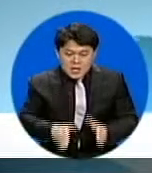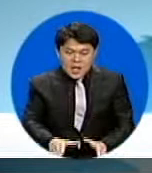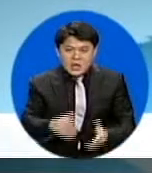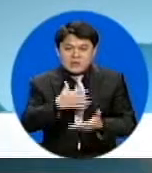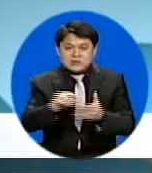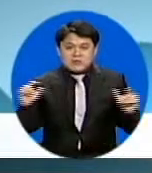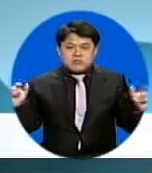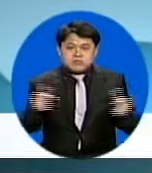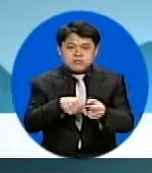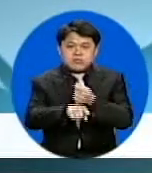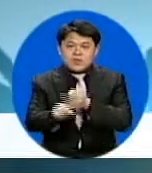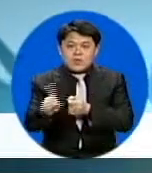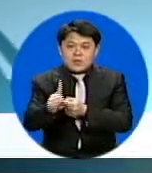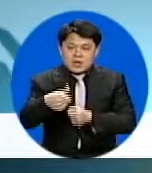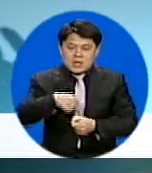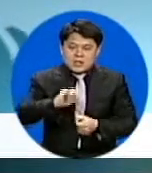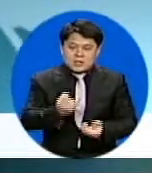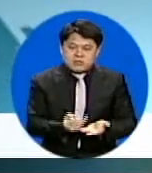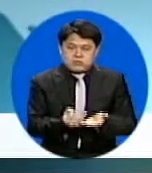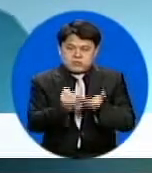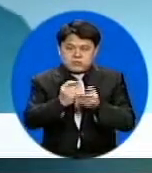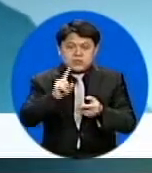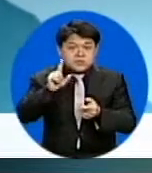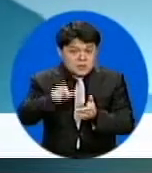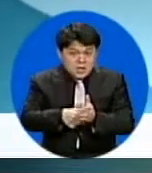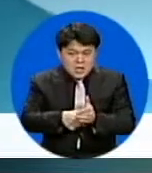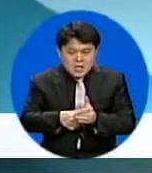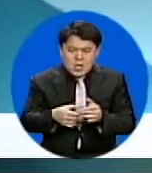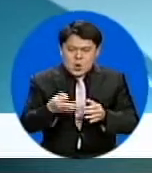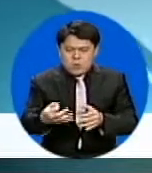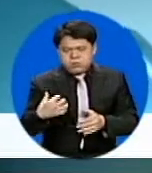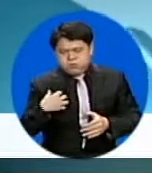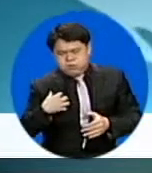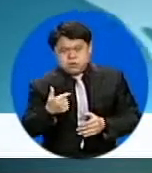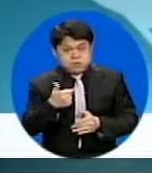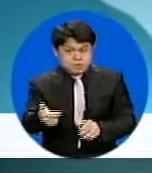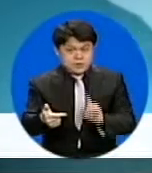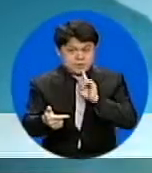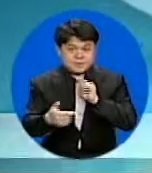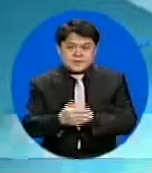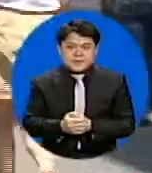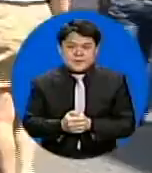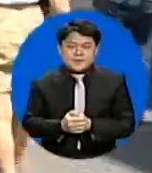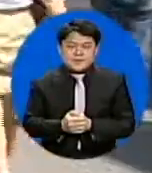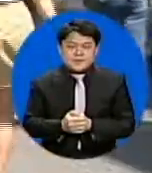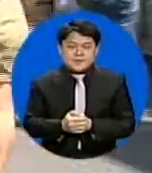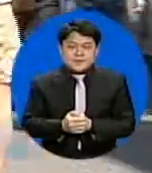급격하게 줄어드는 이유는 자녀 양육에 따른 경제적 부담이라는 분석 결과가 나왔습니다.